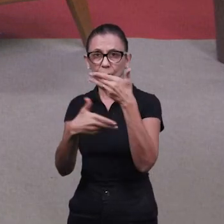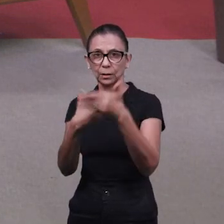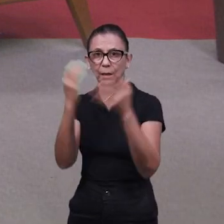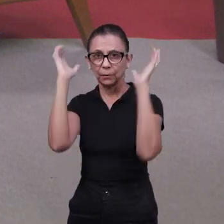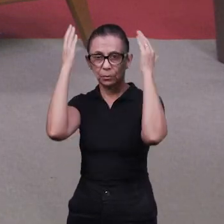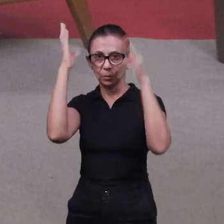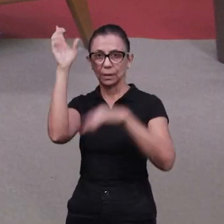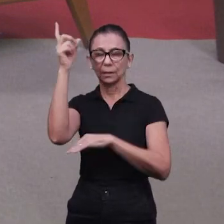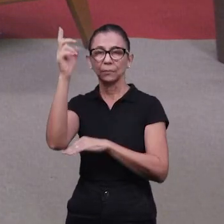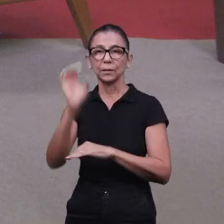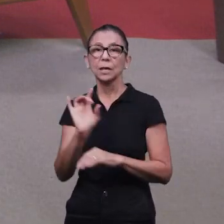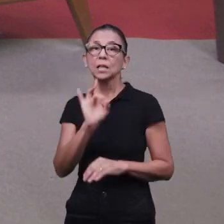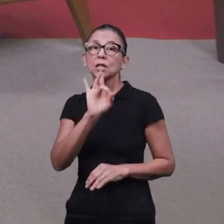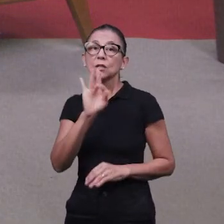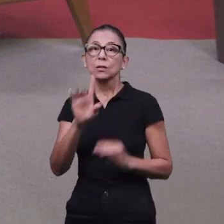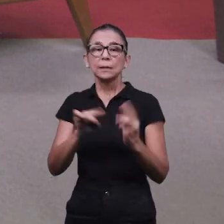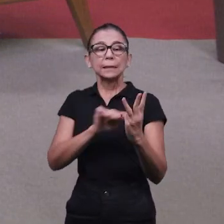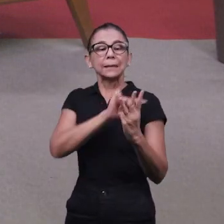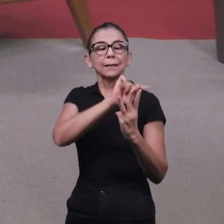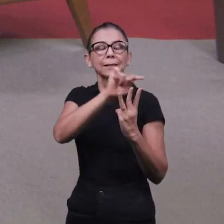que nous faisons, nous pouvons faire,